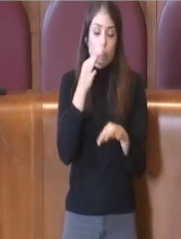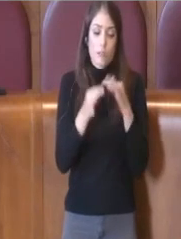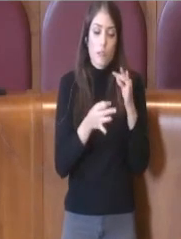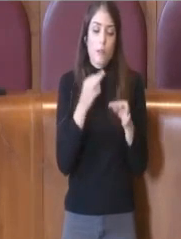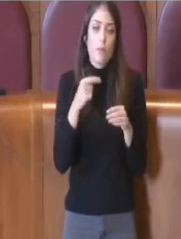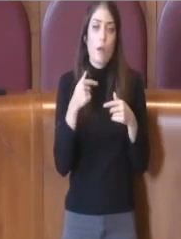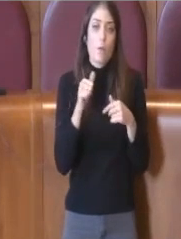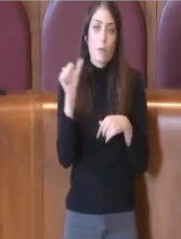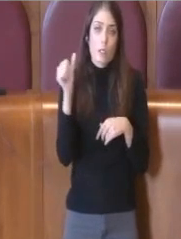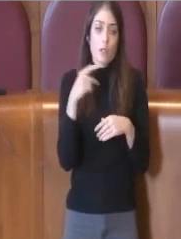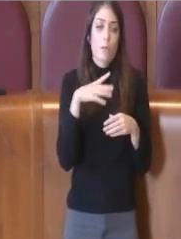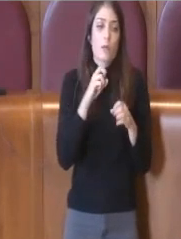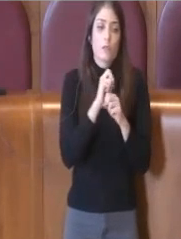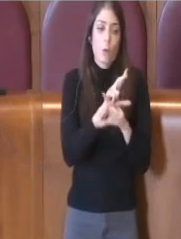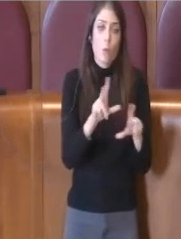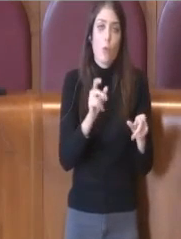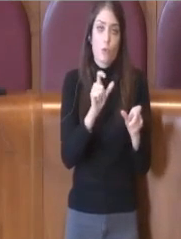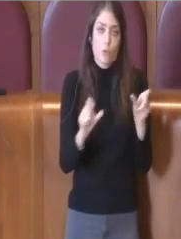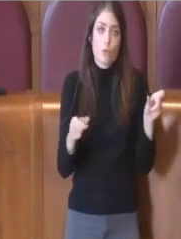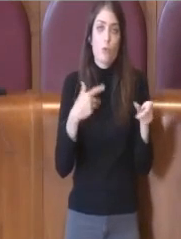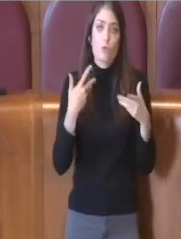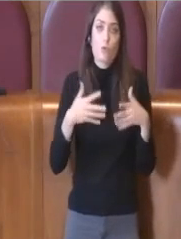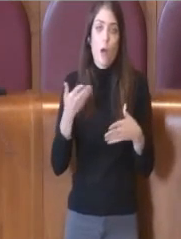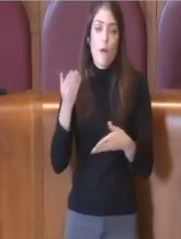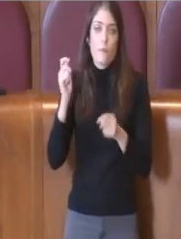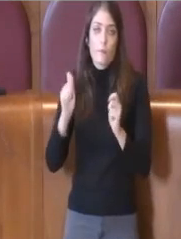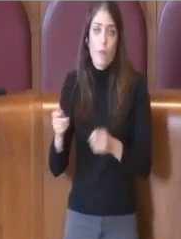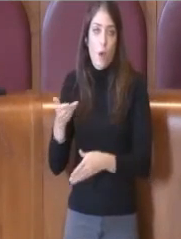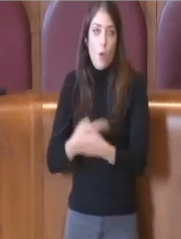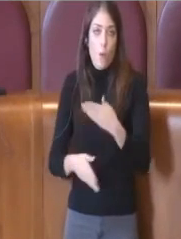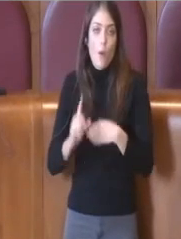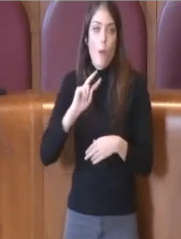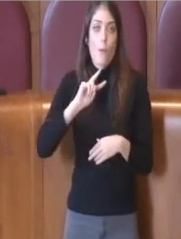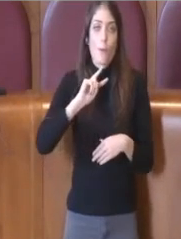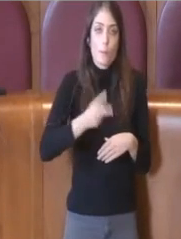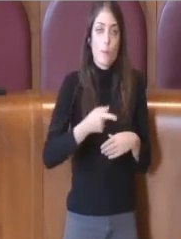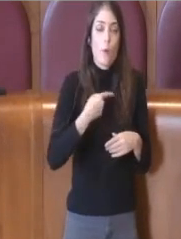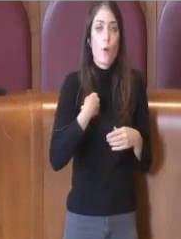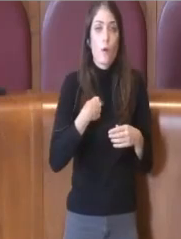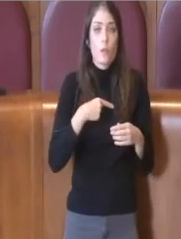alla cittadinanza che si sta avviando questo tipo di collaborazione, e in seconda battuta poi